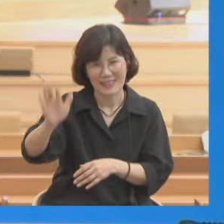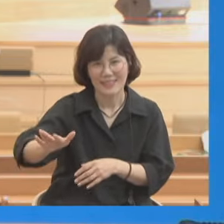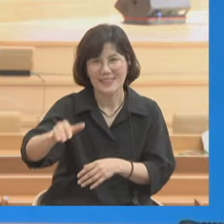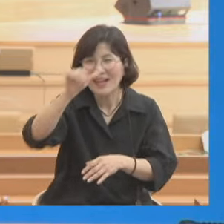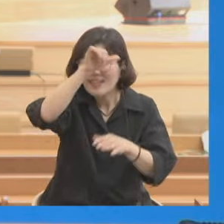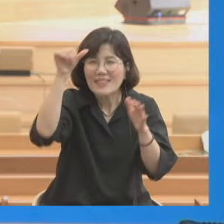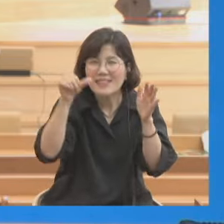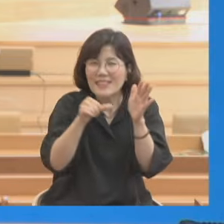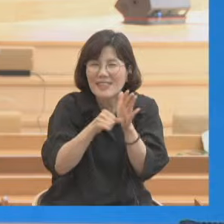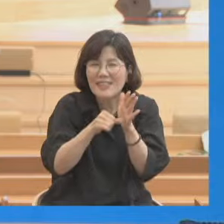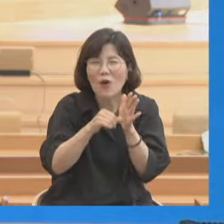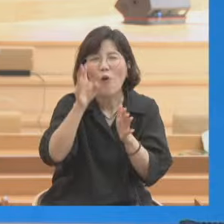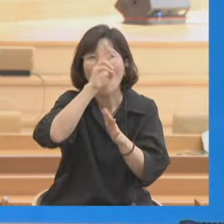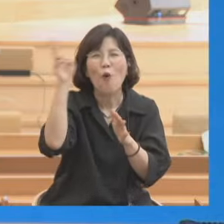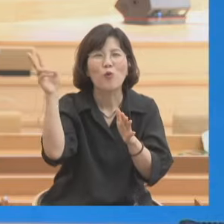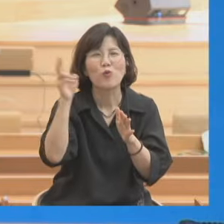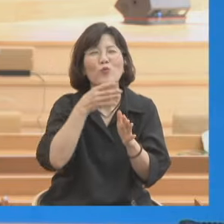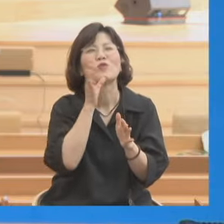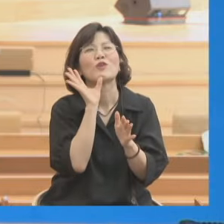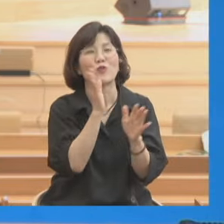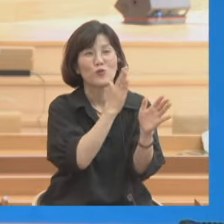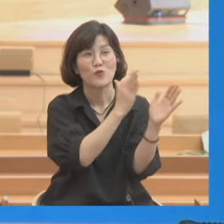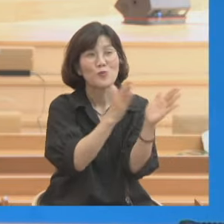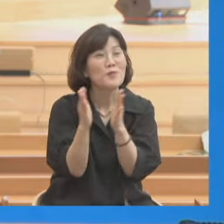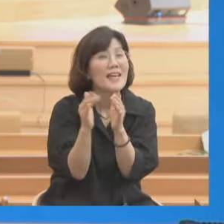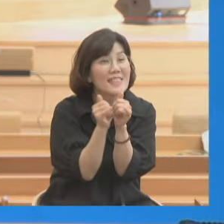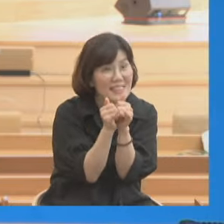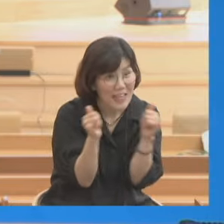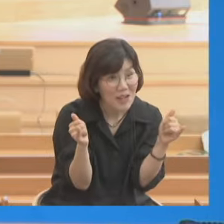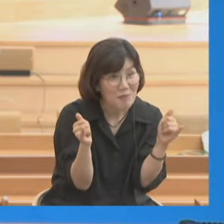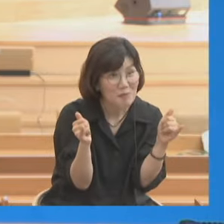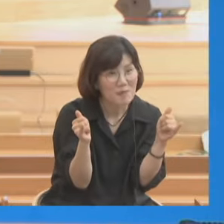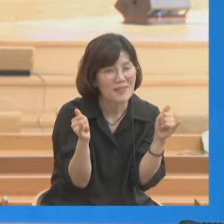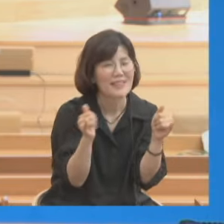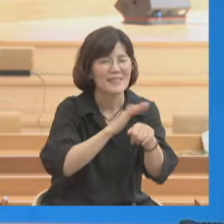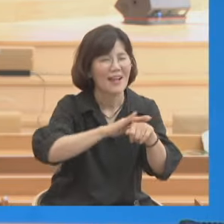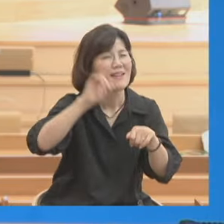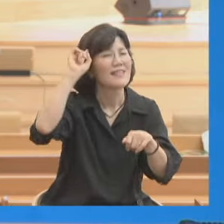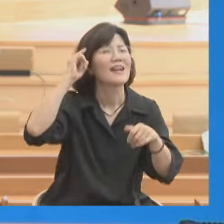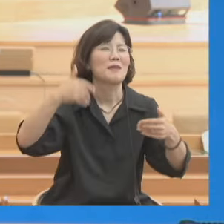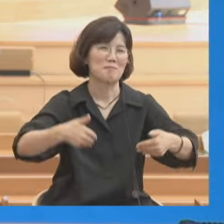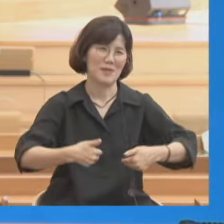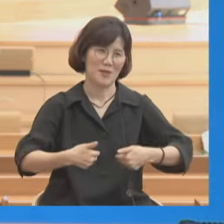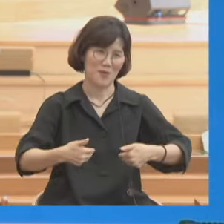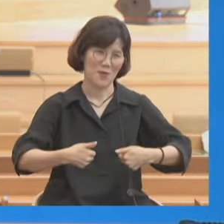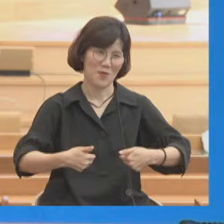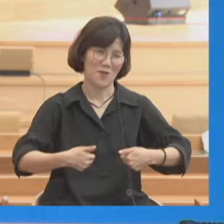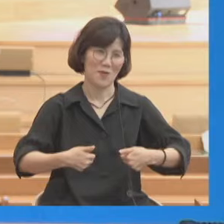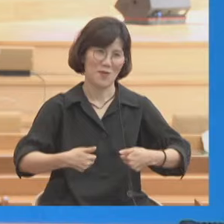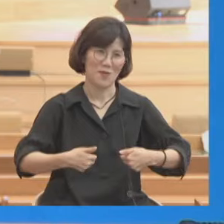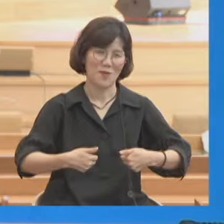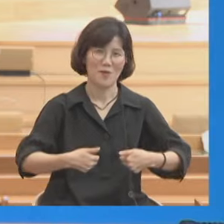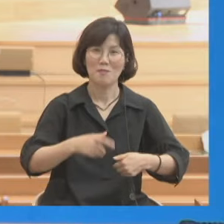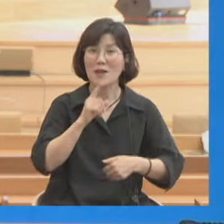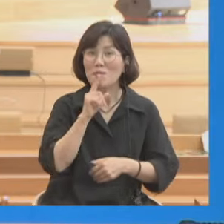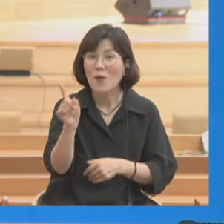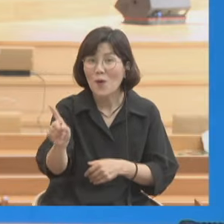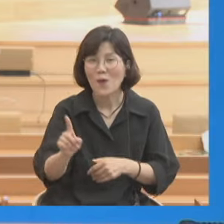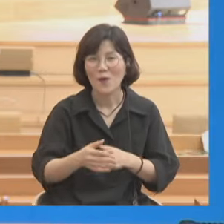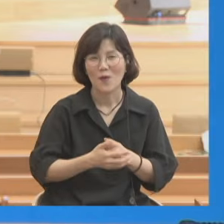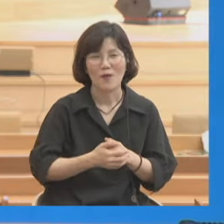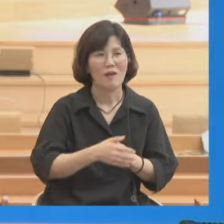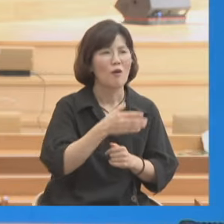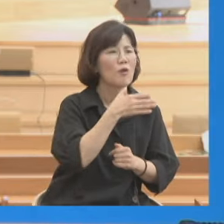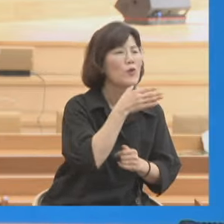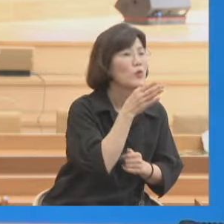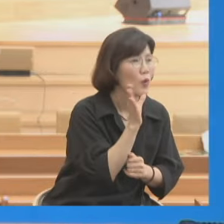인생의 오를 준비하는 분들이라면 잘 생각해 보시면 좋을 것 같아요. 그렇기 때문에 이런 말이 있잖아요.